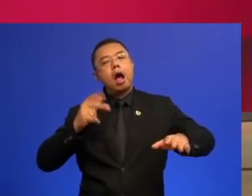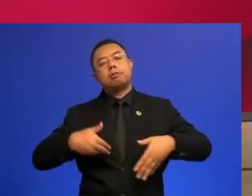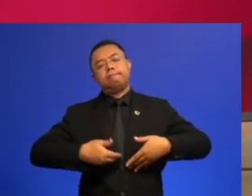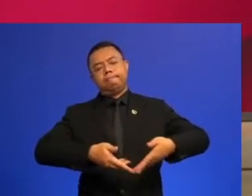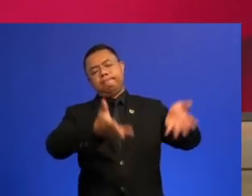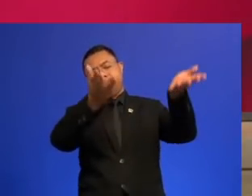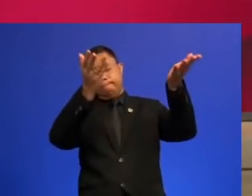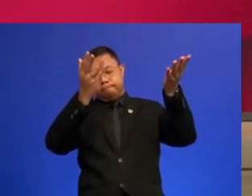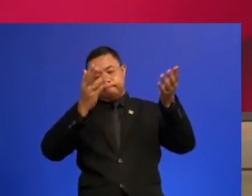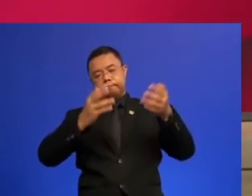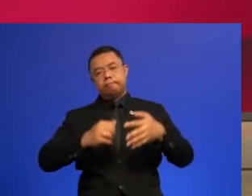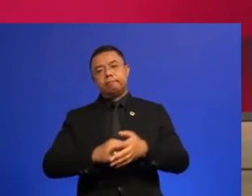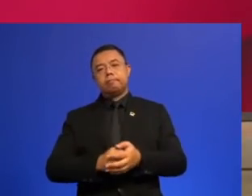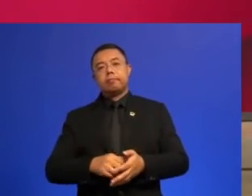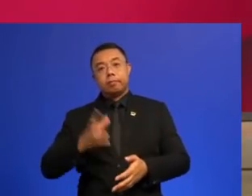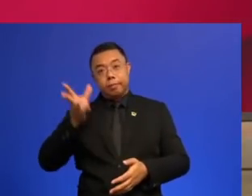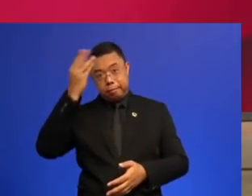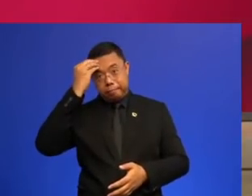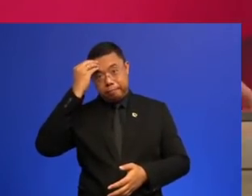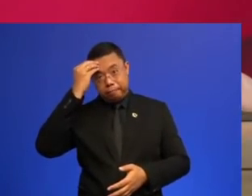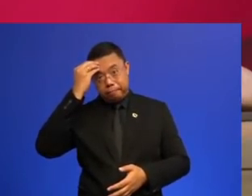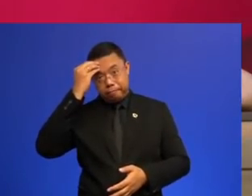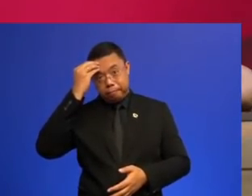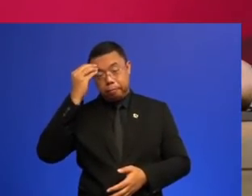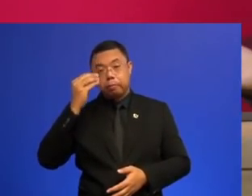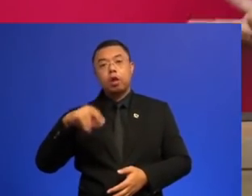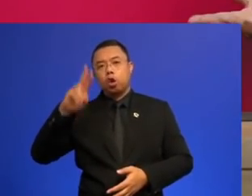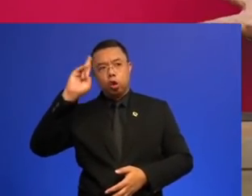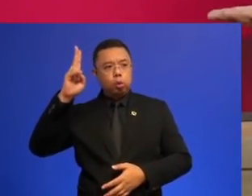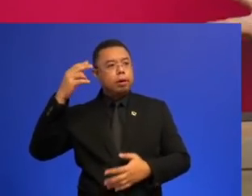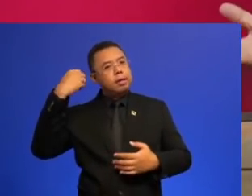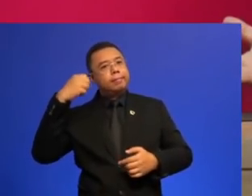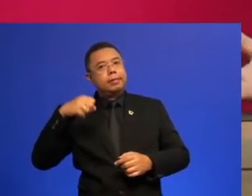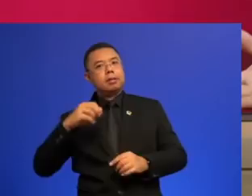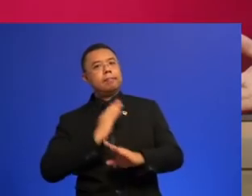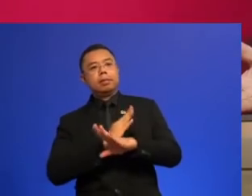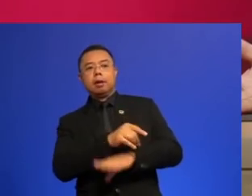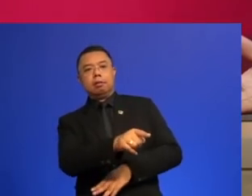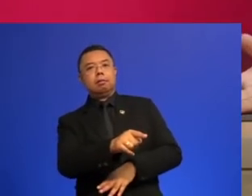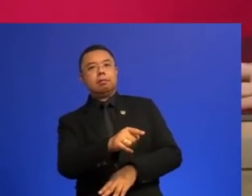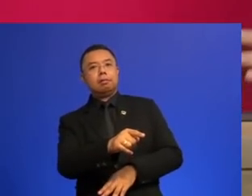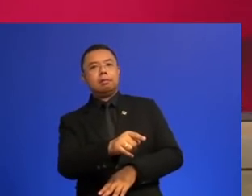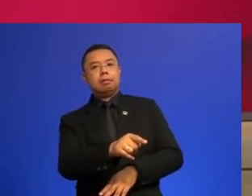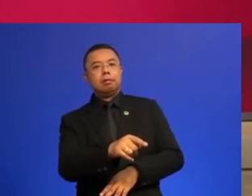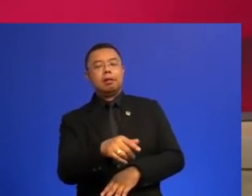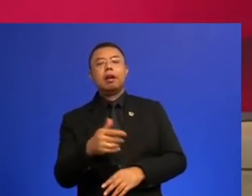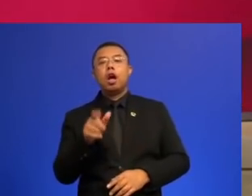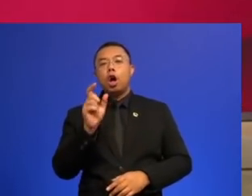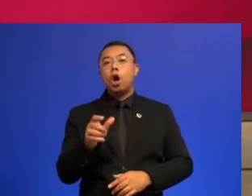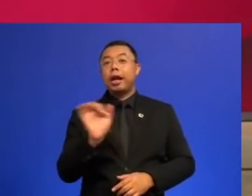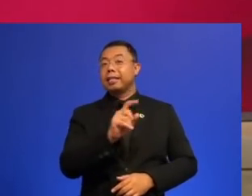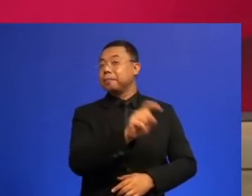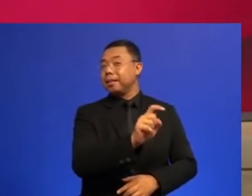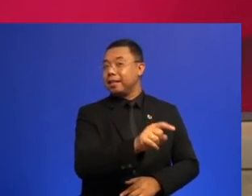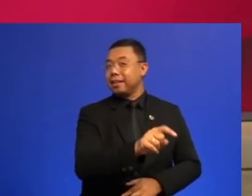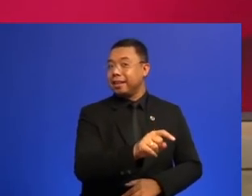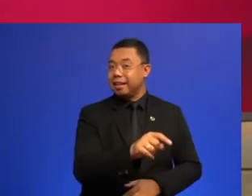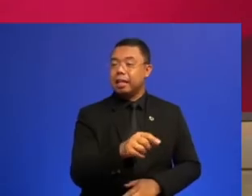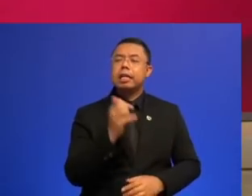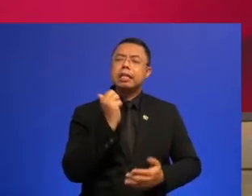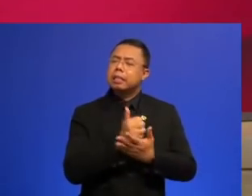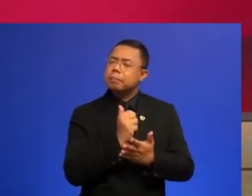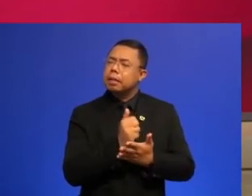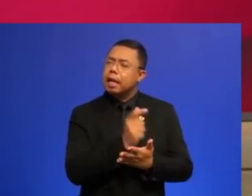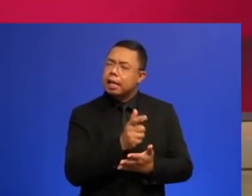direlakan. Ngerti maksudnya? Ya Tuhan saja gak bisa mencegah dia. Sebab orang model begini ini